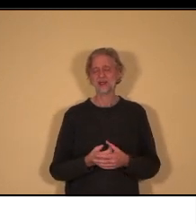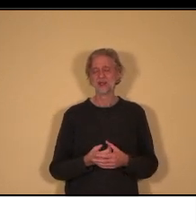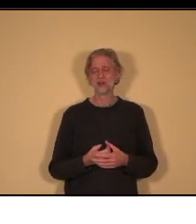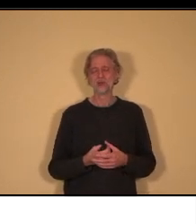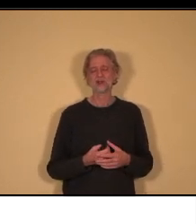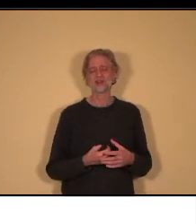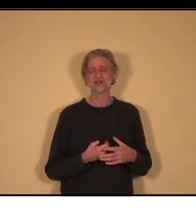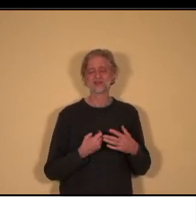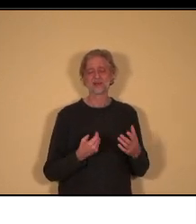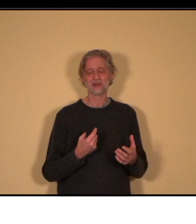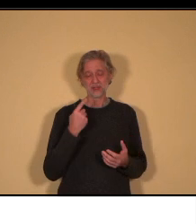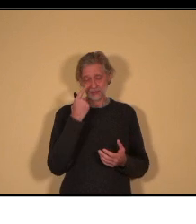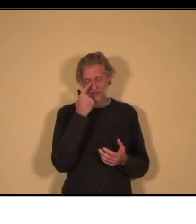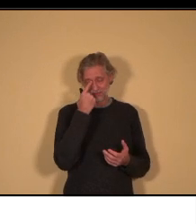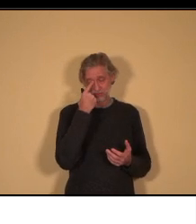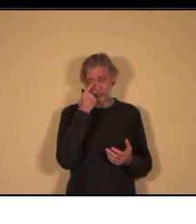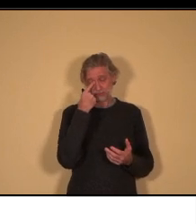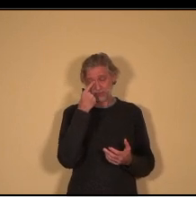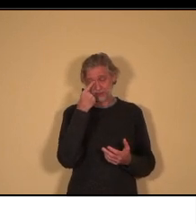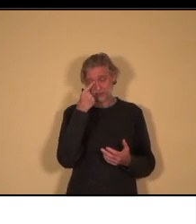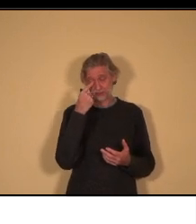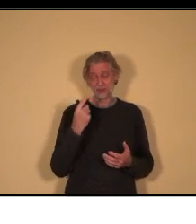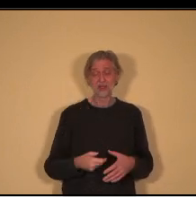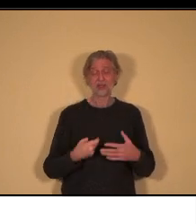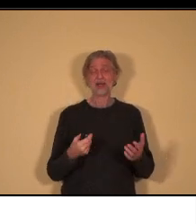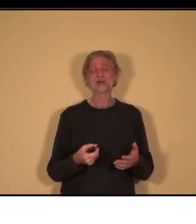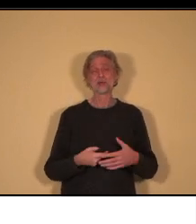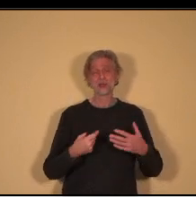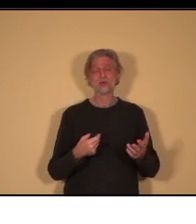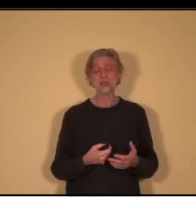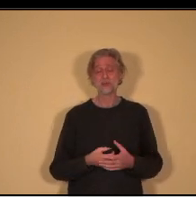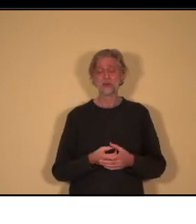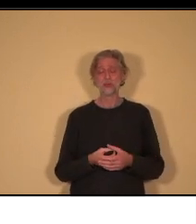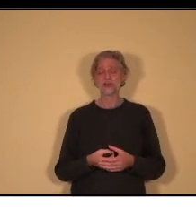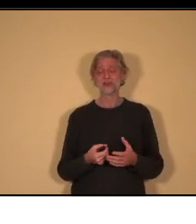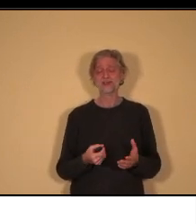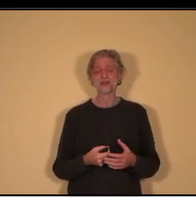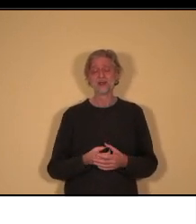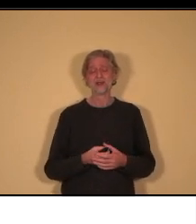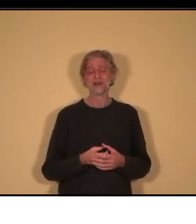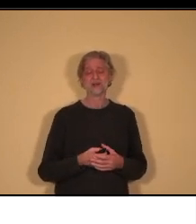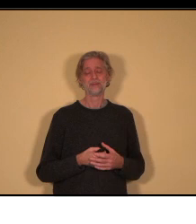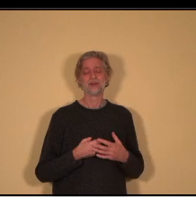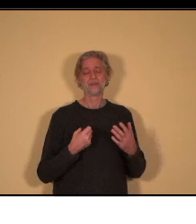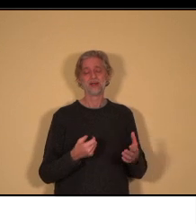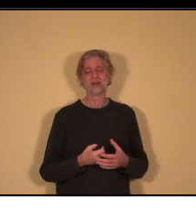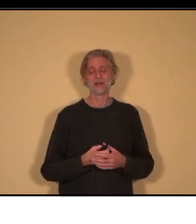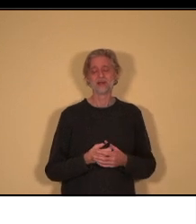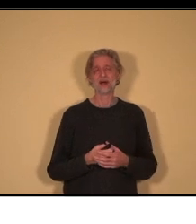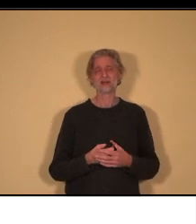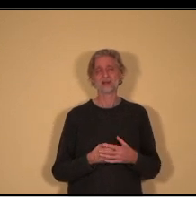Bakterien umgesetzt, mit Wasserstoff, der in diesem Reaktor durchgeblubbert wird.